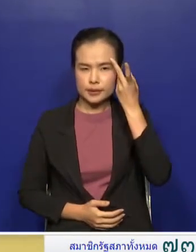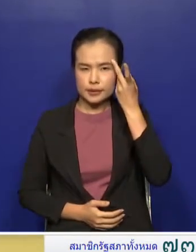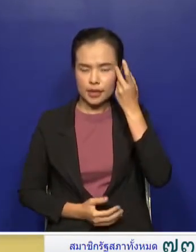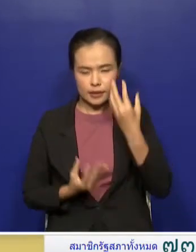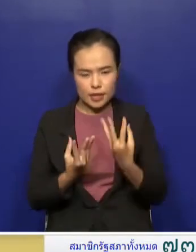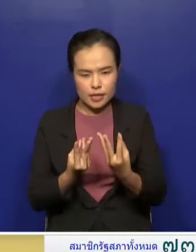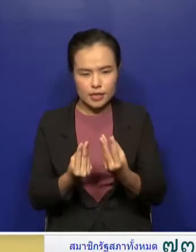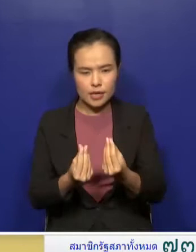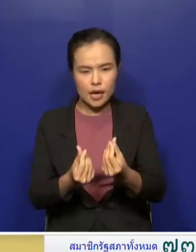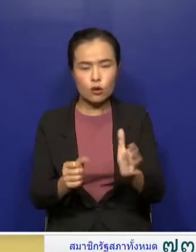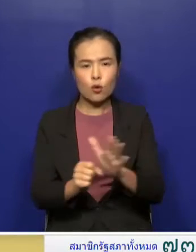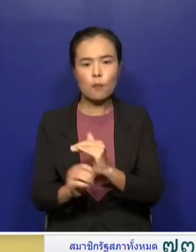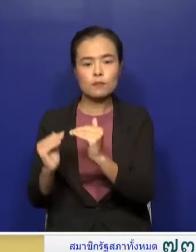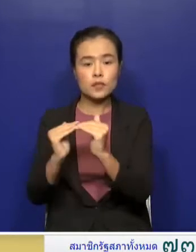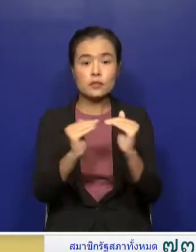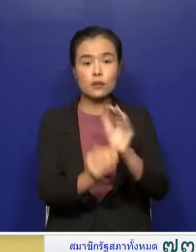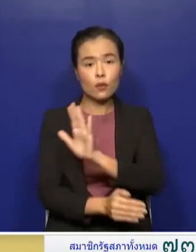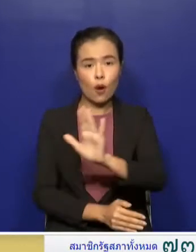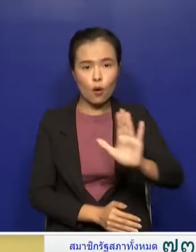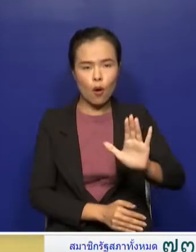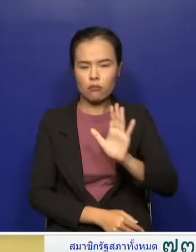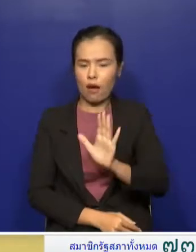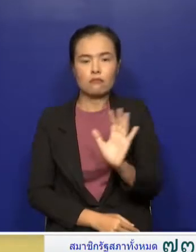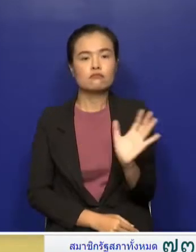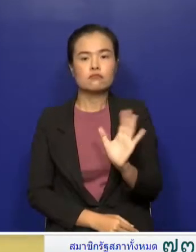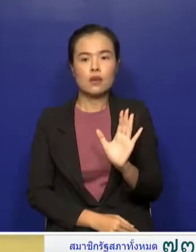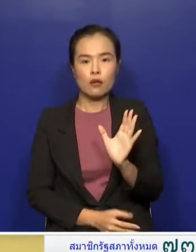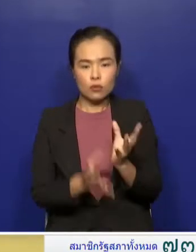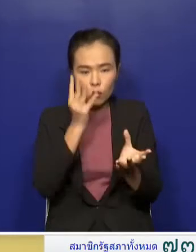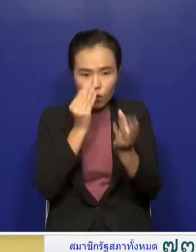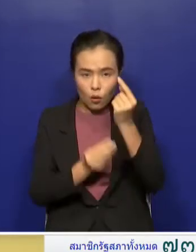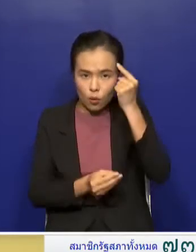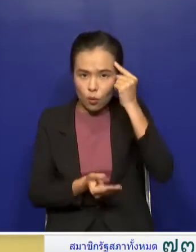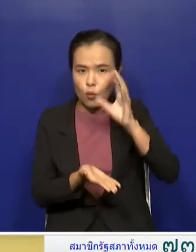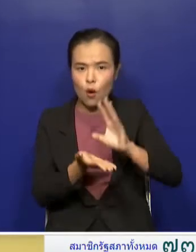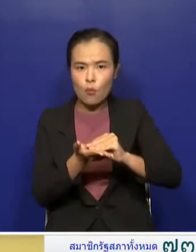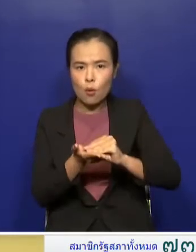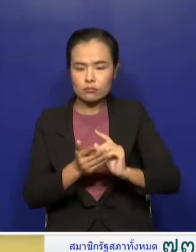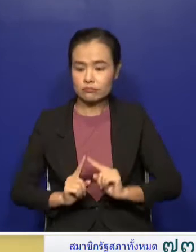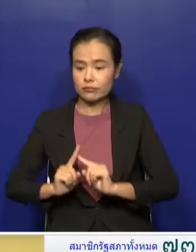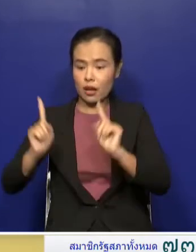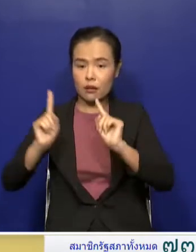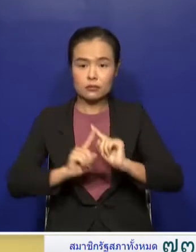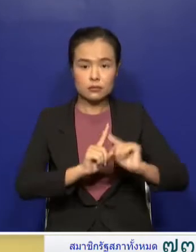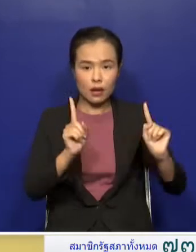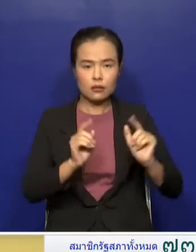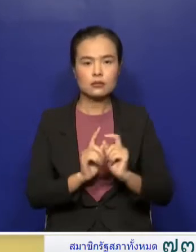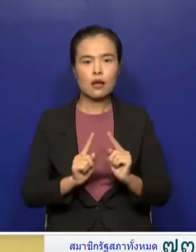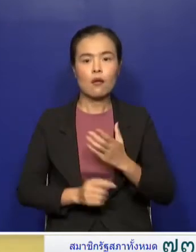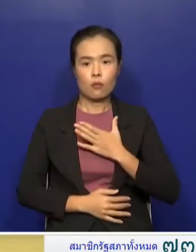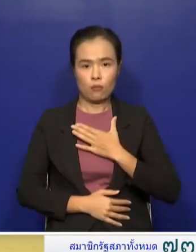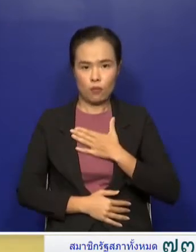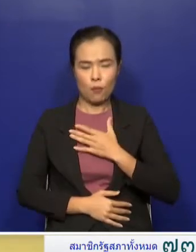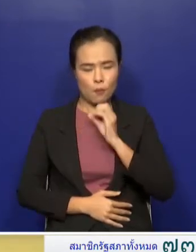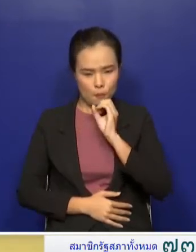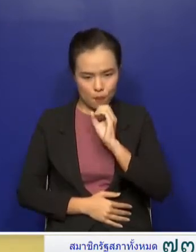ก็เป็นสิทธิ์ของทุกคนไปห้ามกันไม่ได้การรับรู้แล้วข้อมูลที่ได้มันก็ต่างกันมีแต่ผมก็อยากจะเรียนครับ